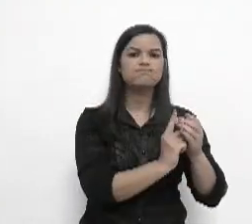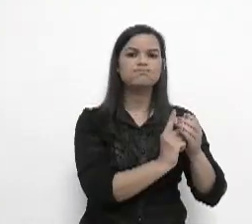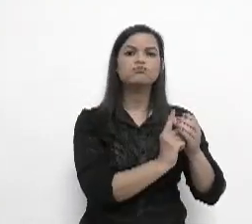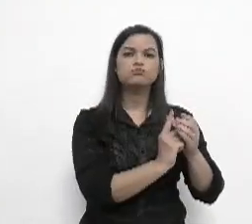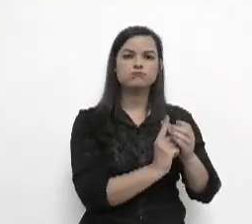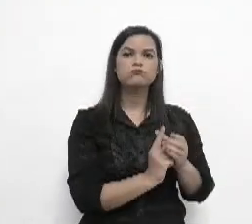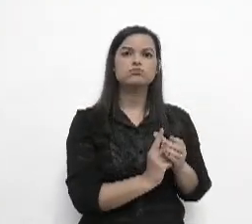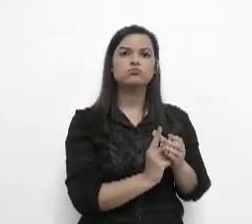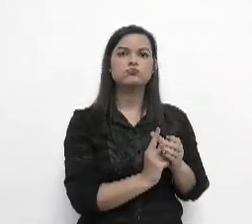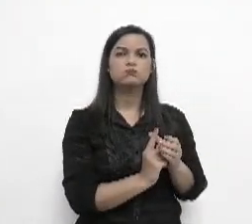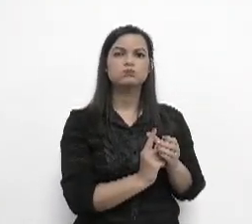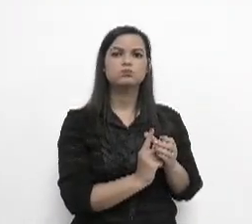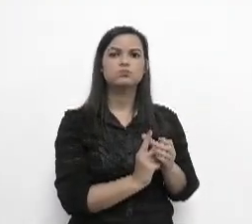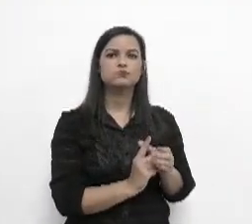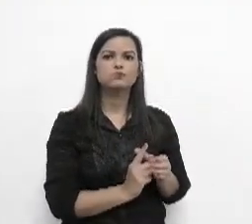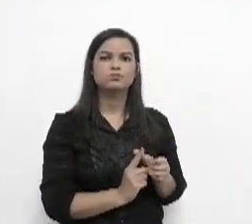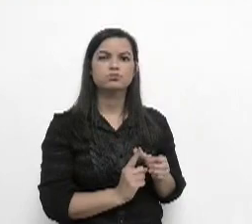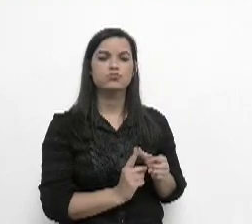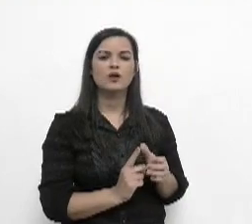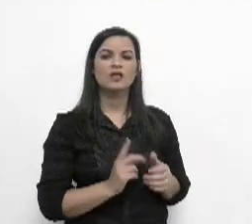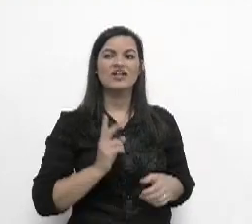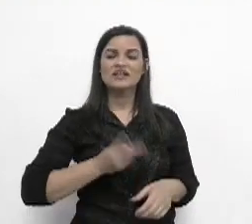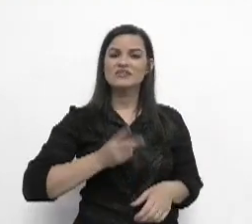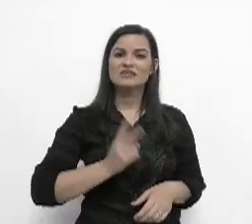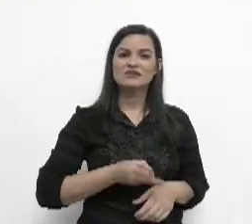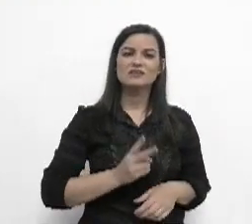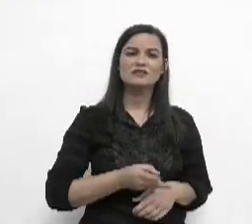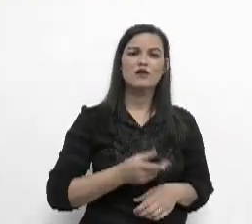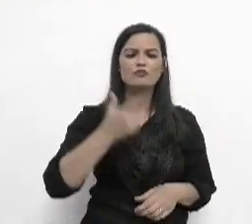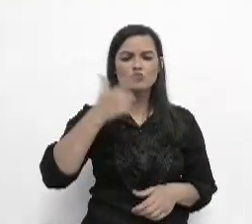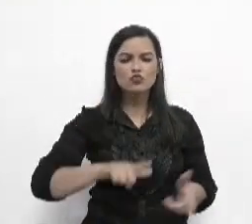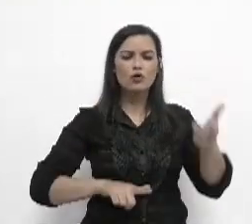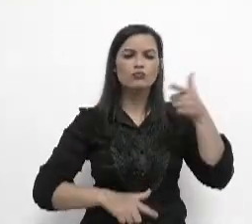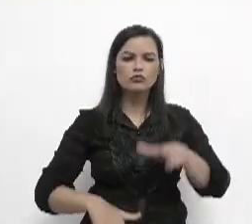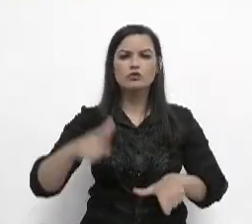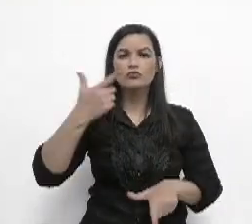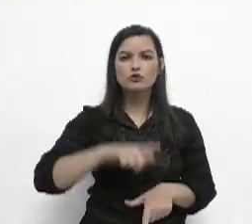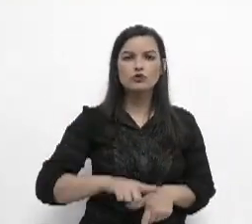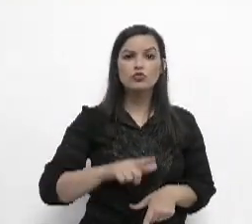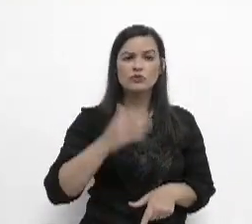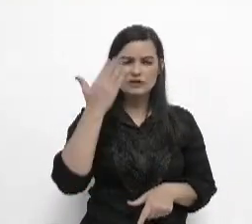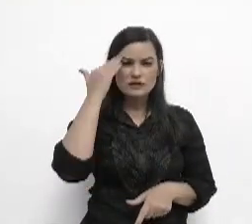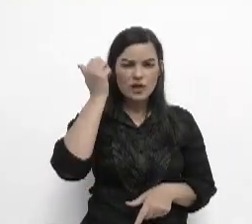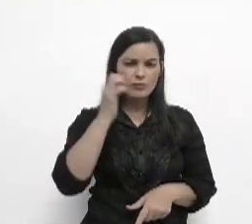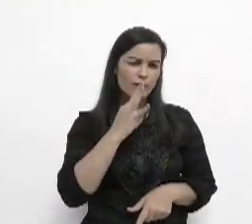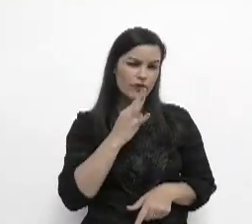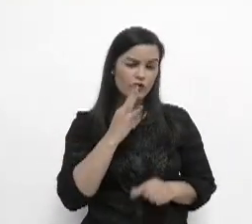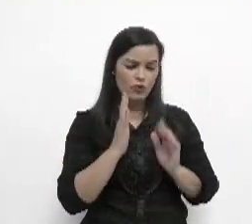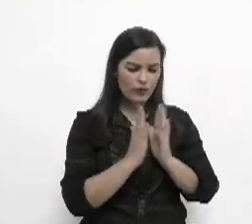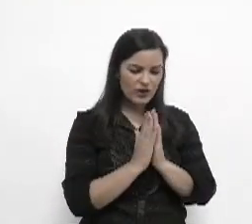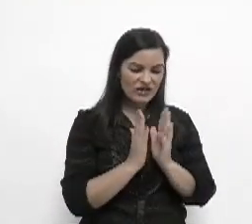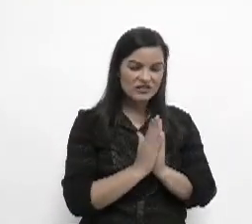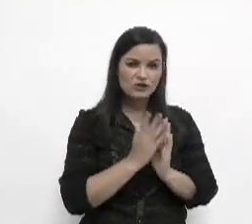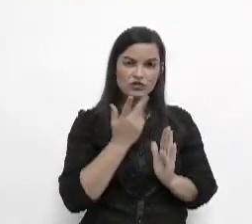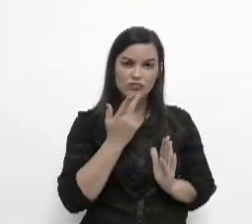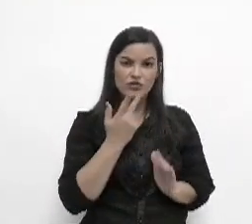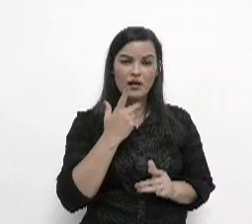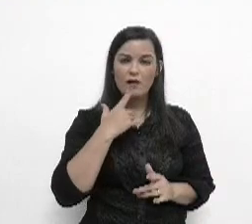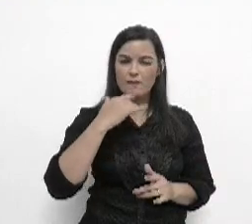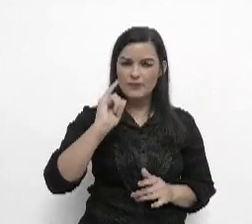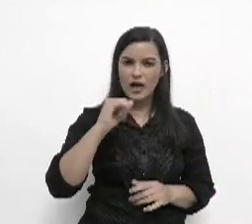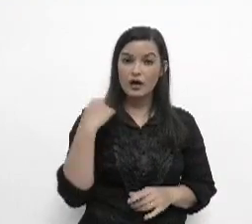반복해서 E 나타납니다. assim vemos repetidas vezes na oração dominical sobre nós, 6